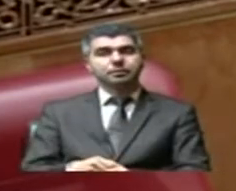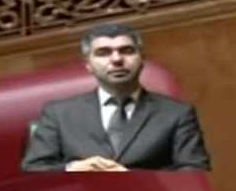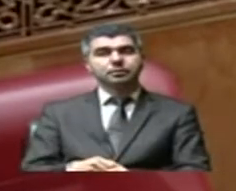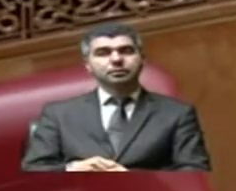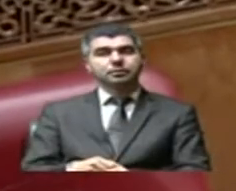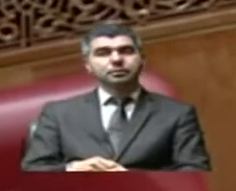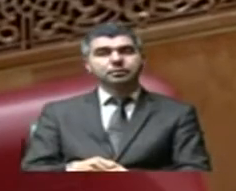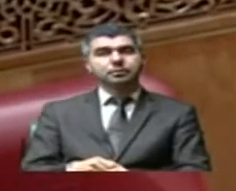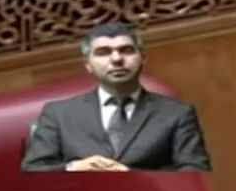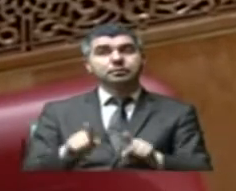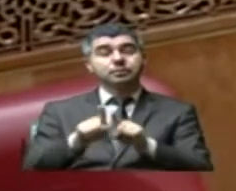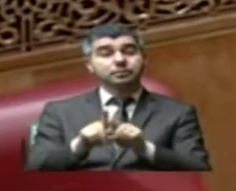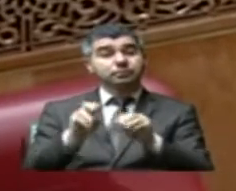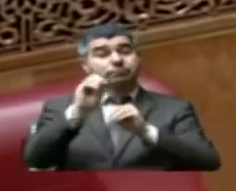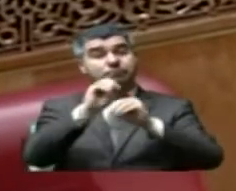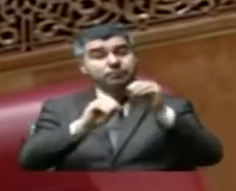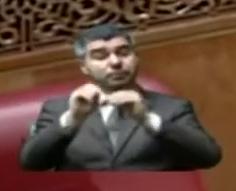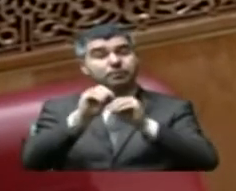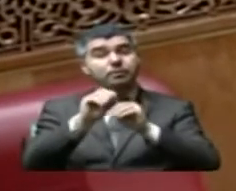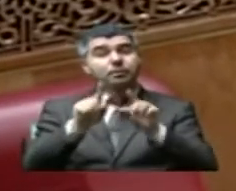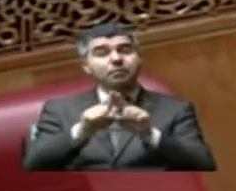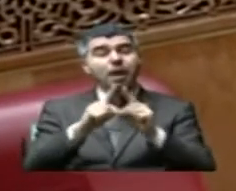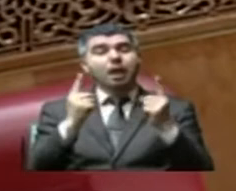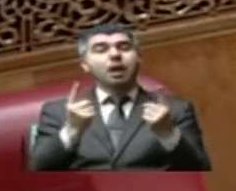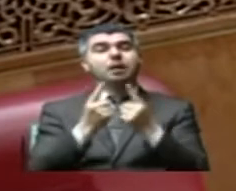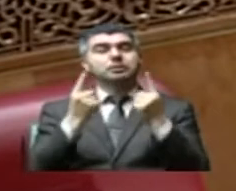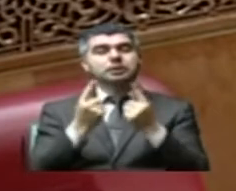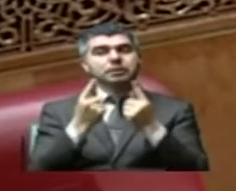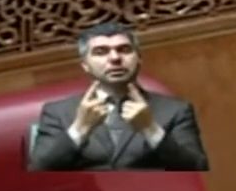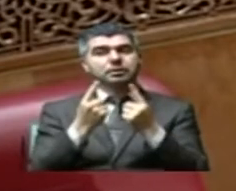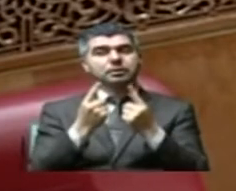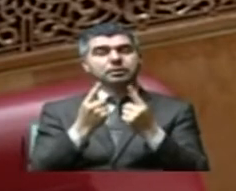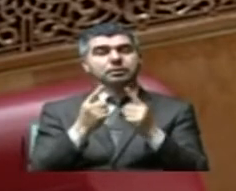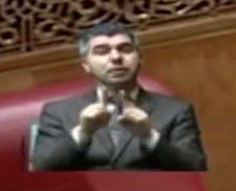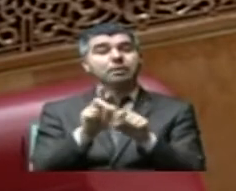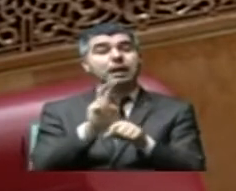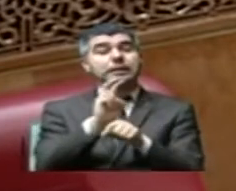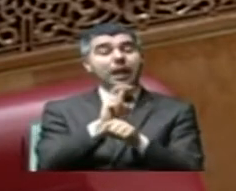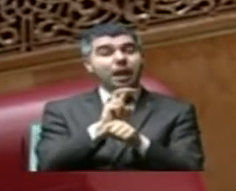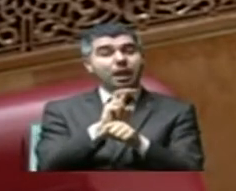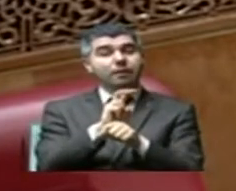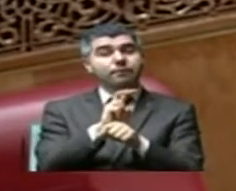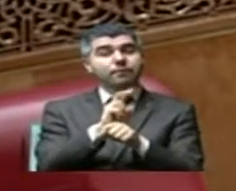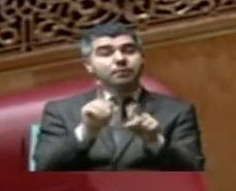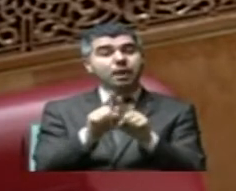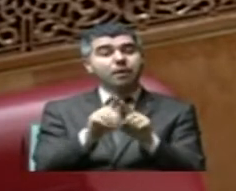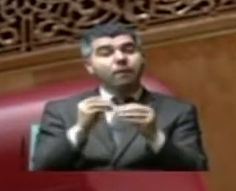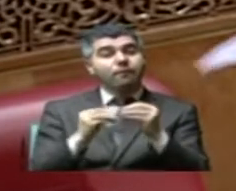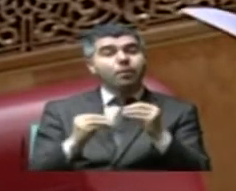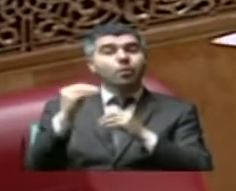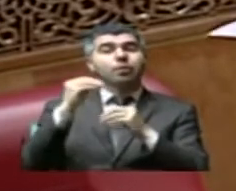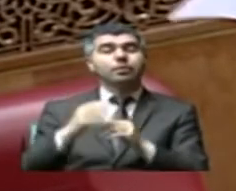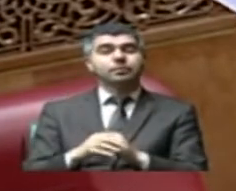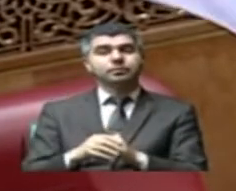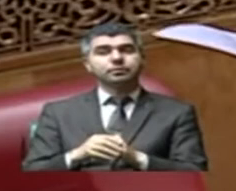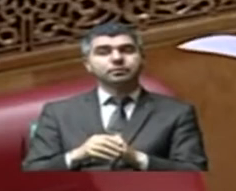الآن إلى إعادته إلى وضعه الطبيعي، لأن كانت الاستدانة تجاوزت الحدود اللي هي مقبولة. طبيعة الحال كاين هذا الشق اللي